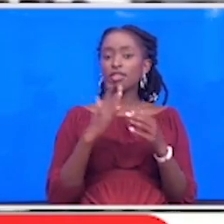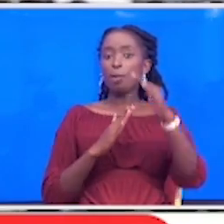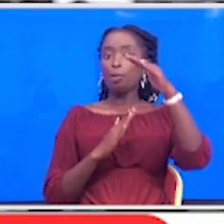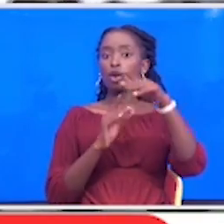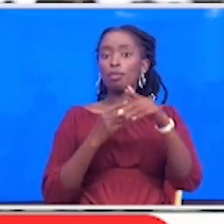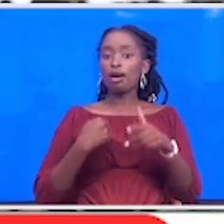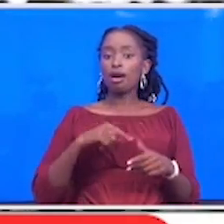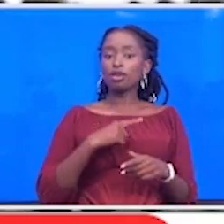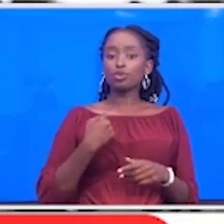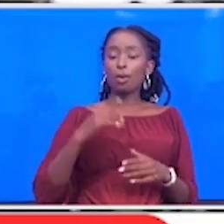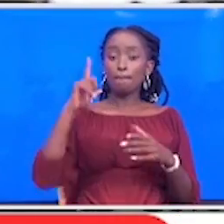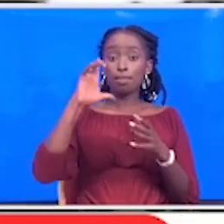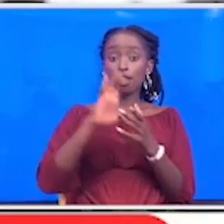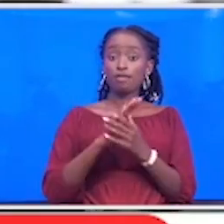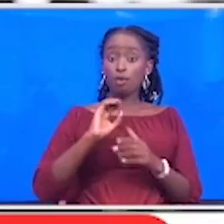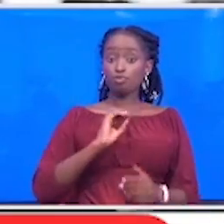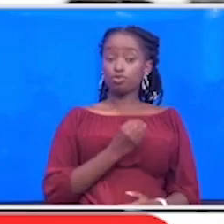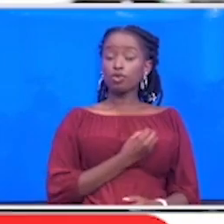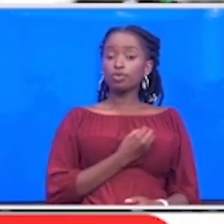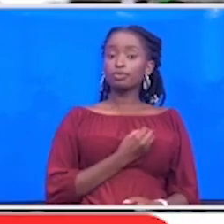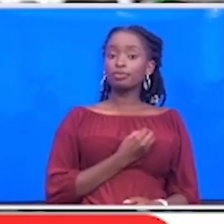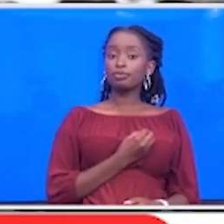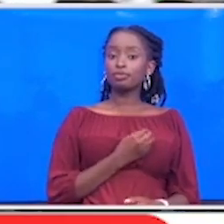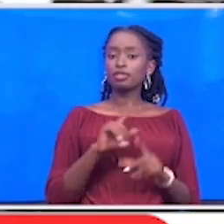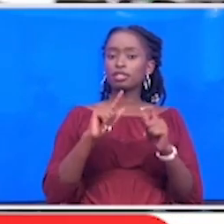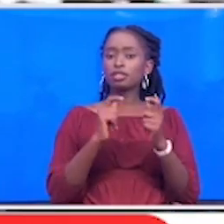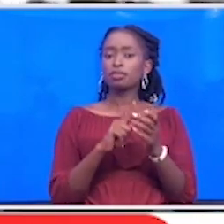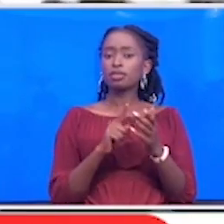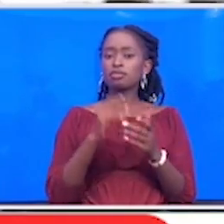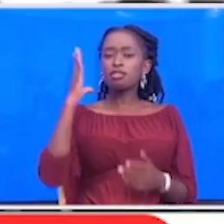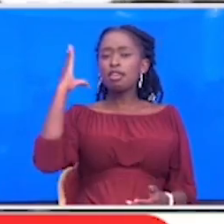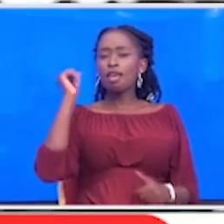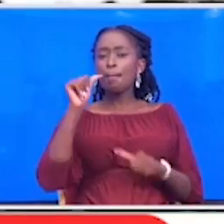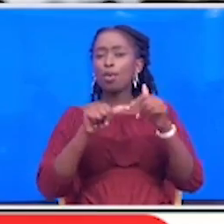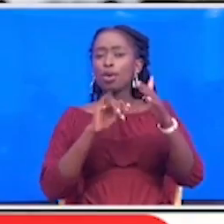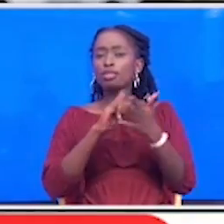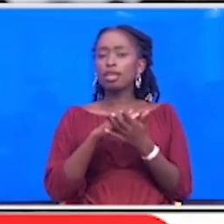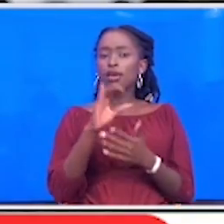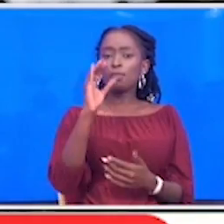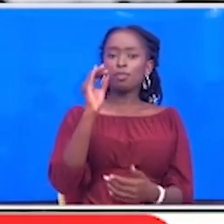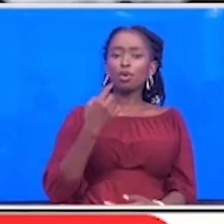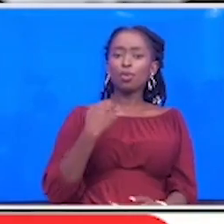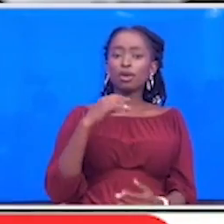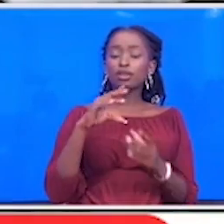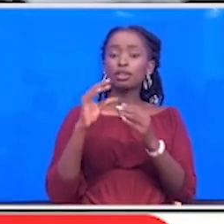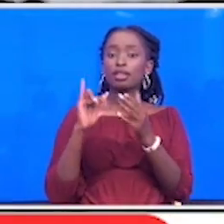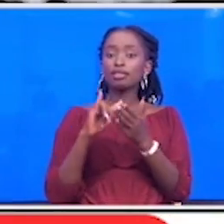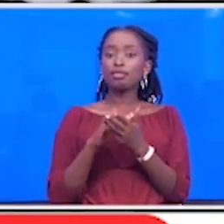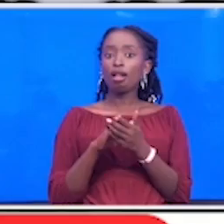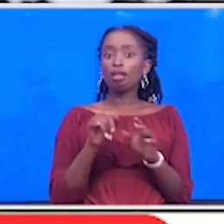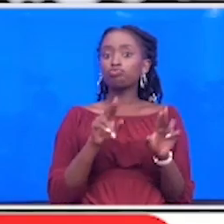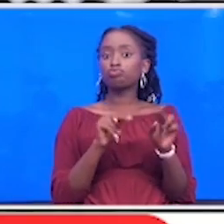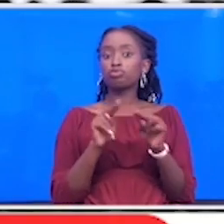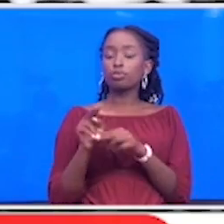ngumu because timu kama Nyaguku sijai isikia, so tulichukulia kama finali,